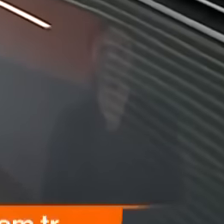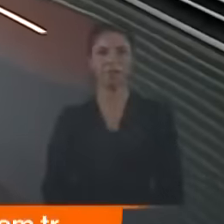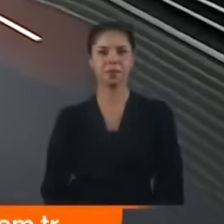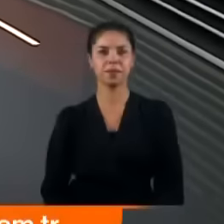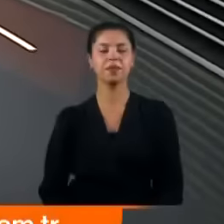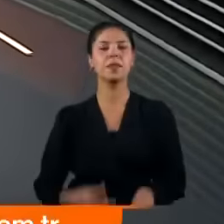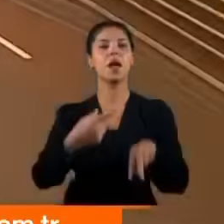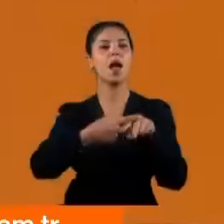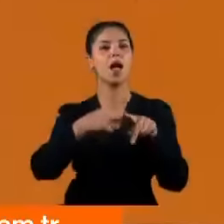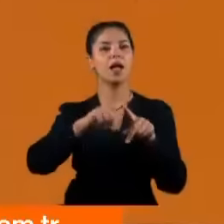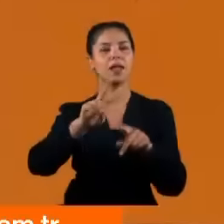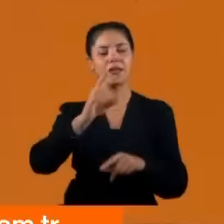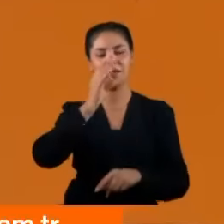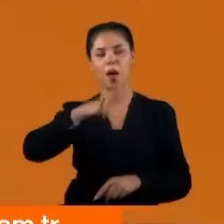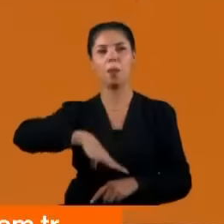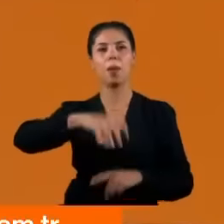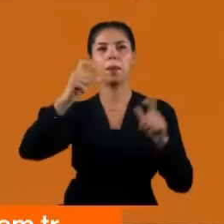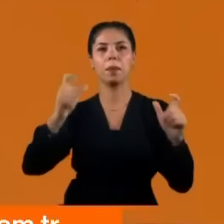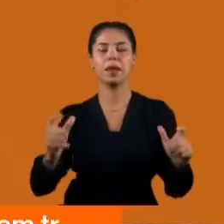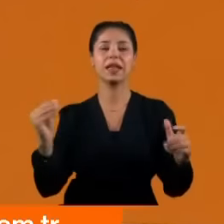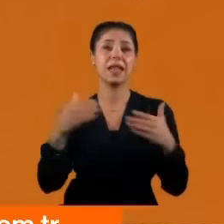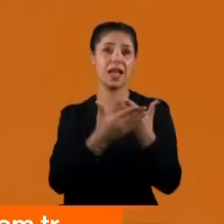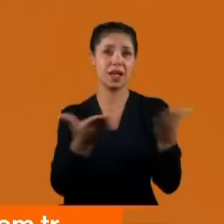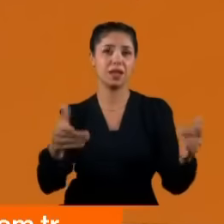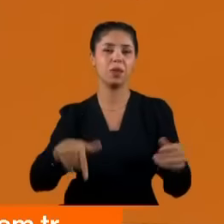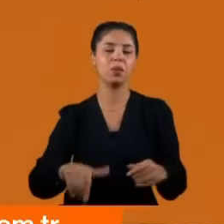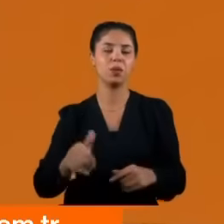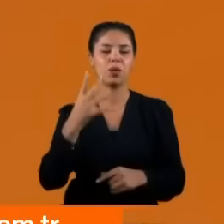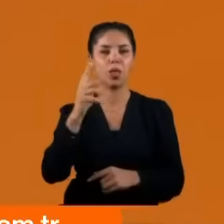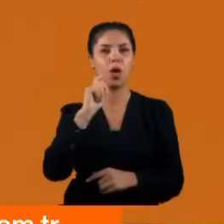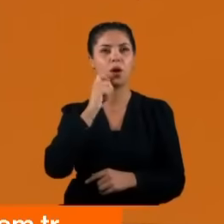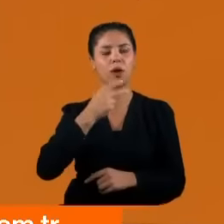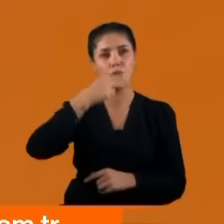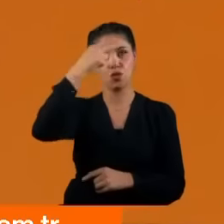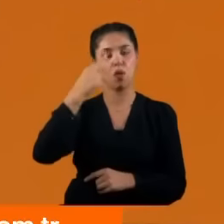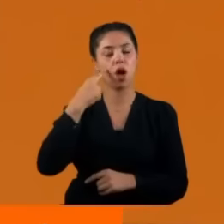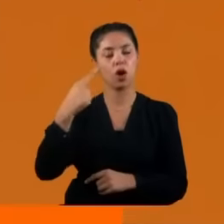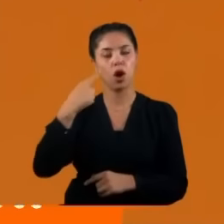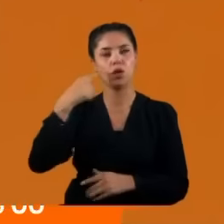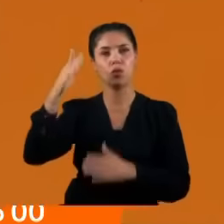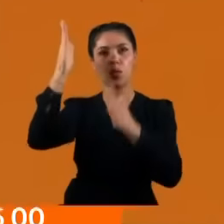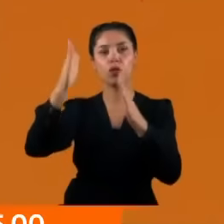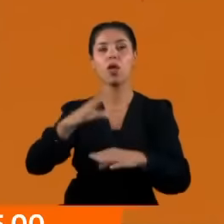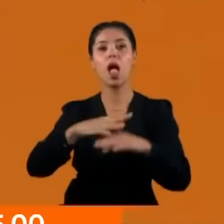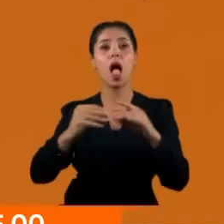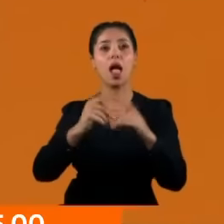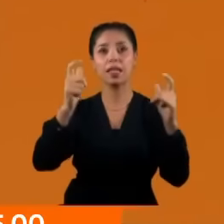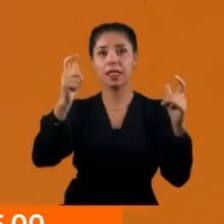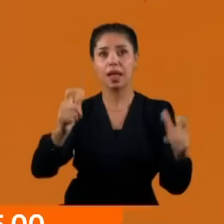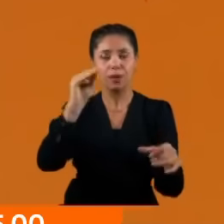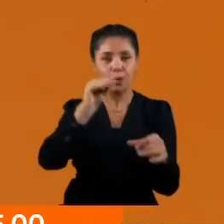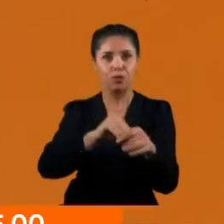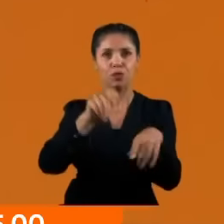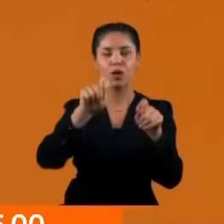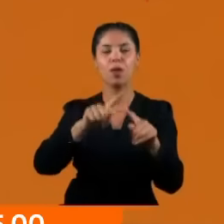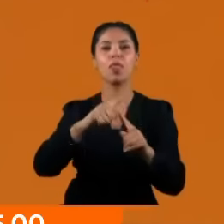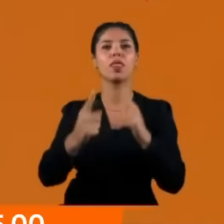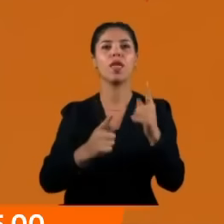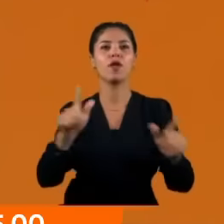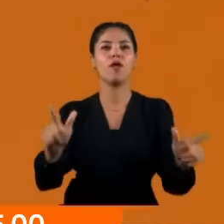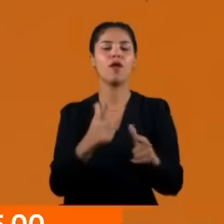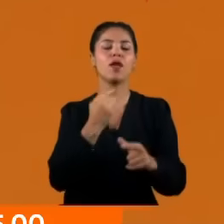Haberin merkezinden, ATV Haber Merkezi'nden iyi akşamlar. Bugün 4 Ekim Cuma. Cumhurbaşkanı Erdoğan Adana'nın ev sahipliğinde gerçekleşen